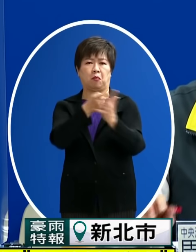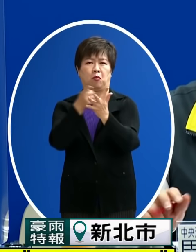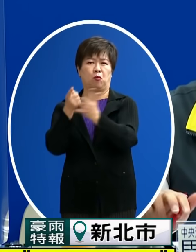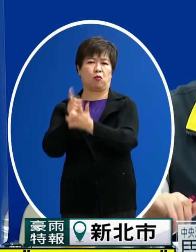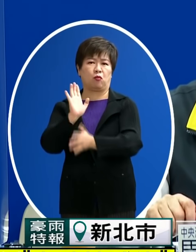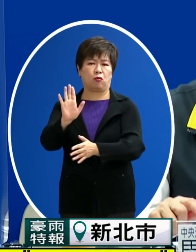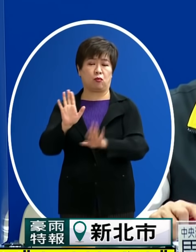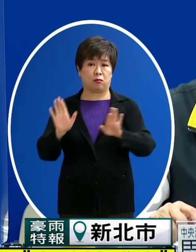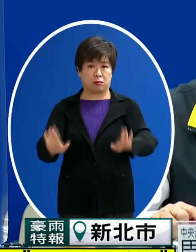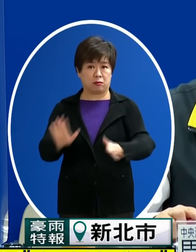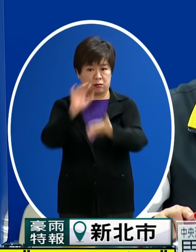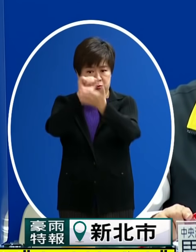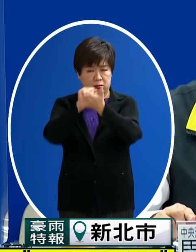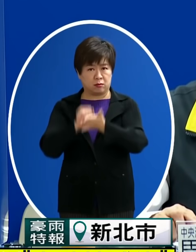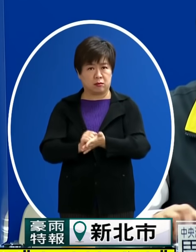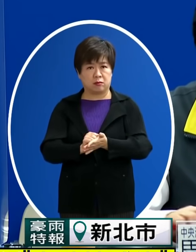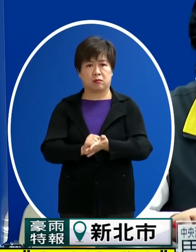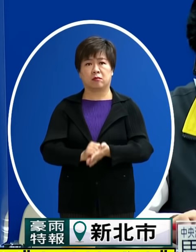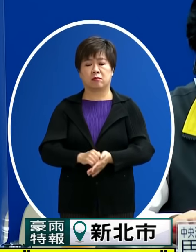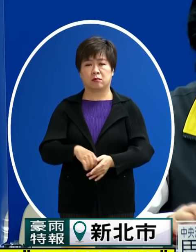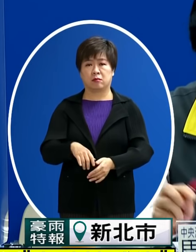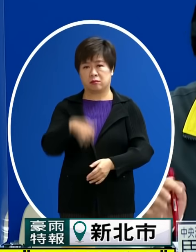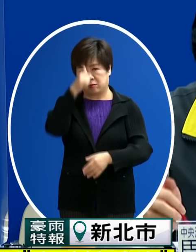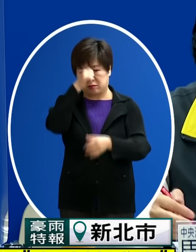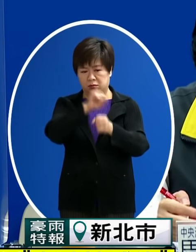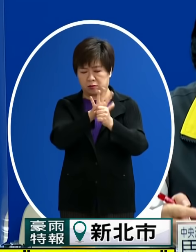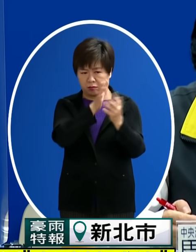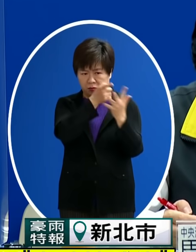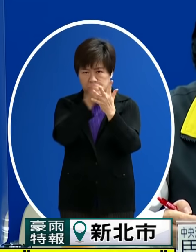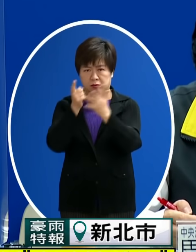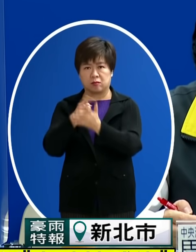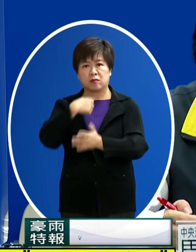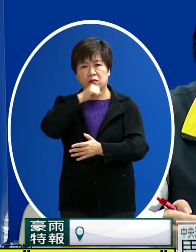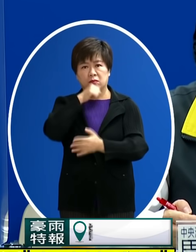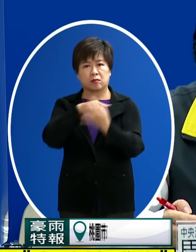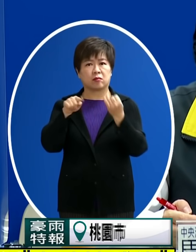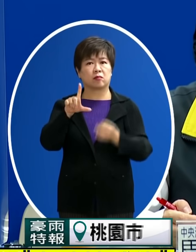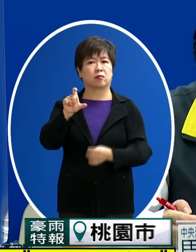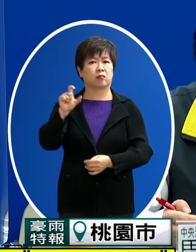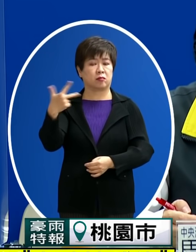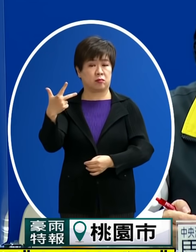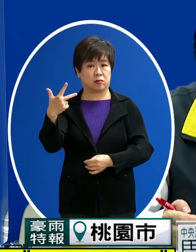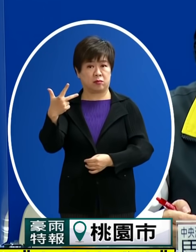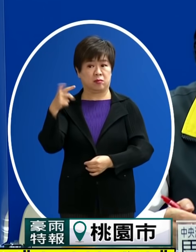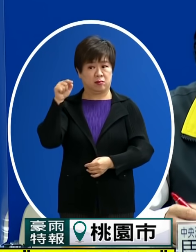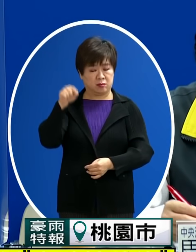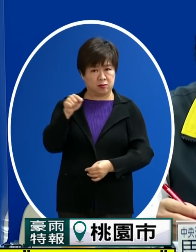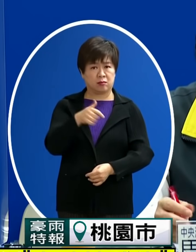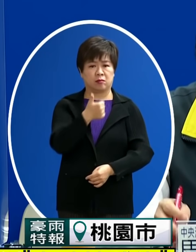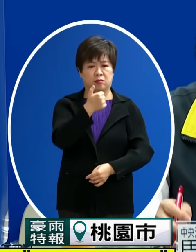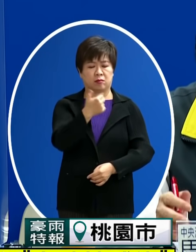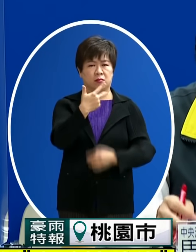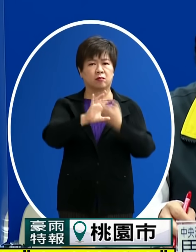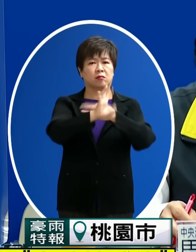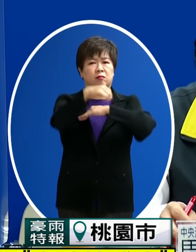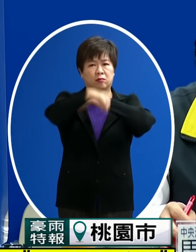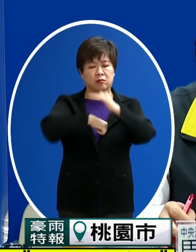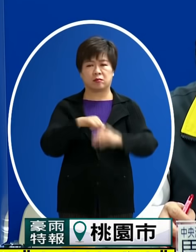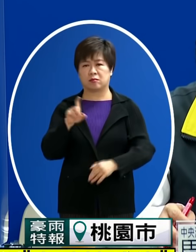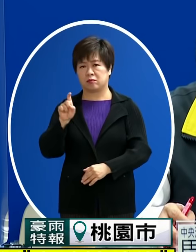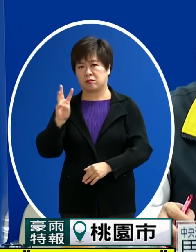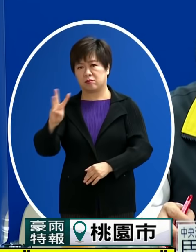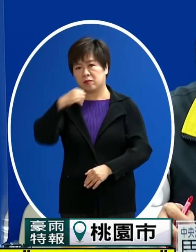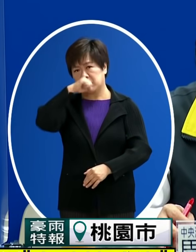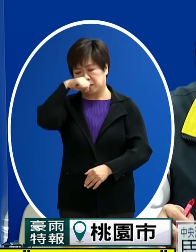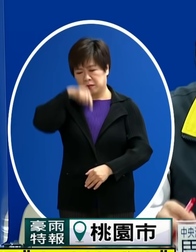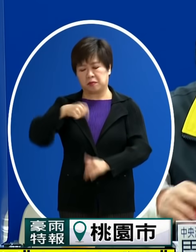到现在总共 Delta 的检验是有国内是有67例，其中54例是境外，13例